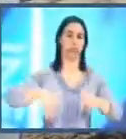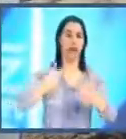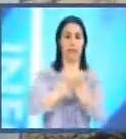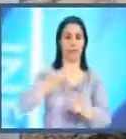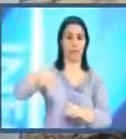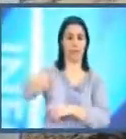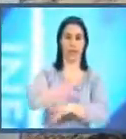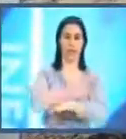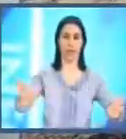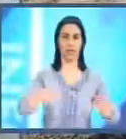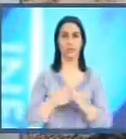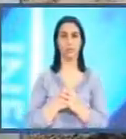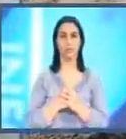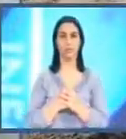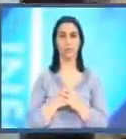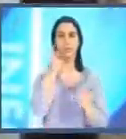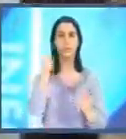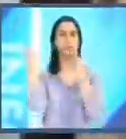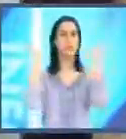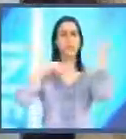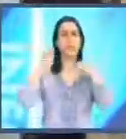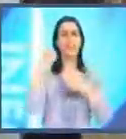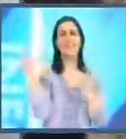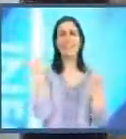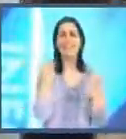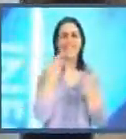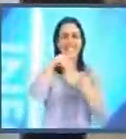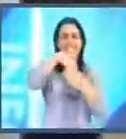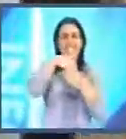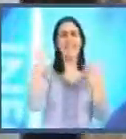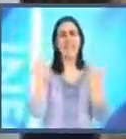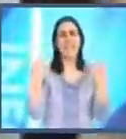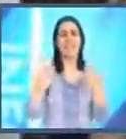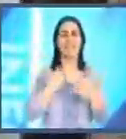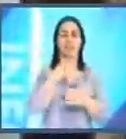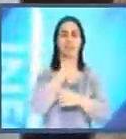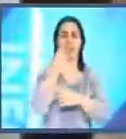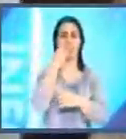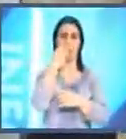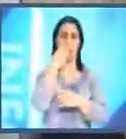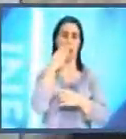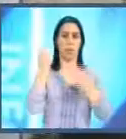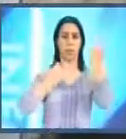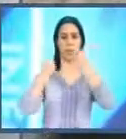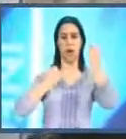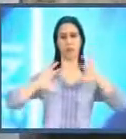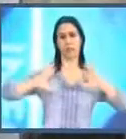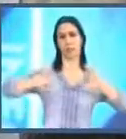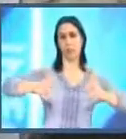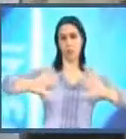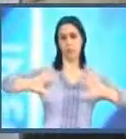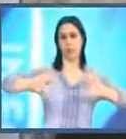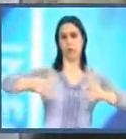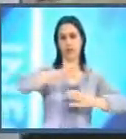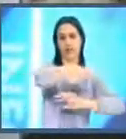demà. Aquesta actuació consisteix en fer passar una arada, un vehicle, un tractor amb una